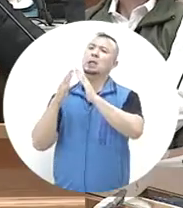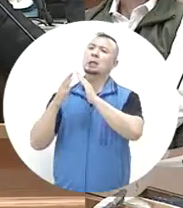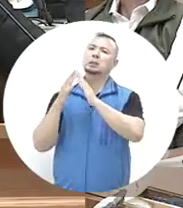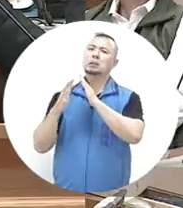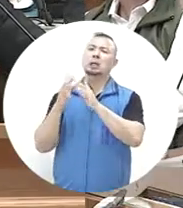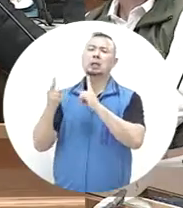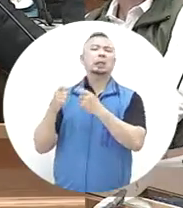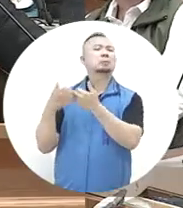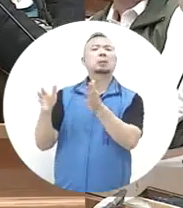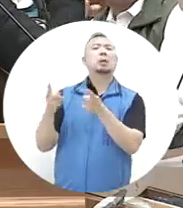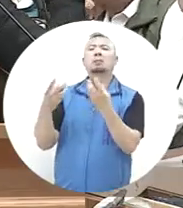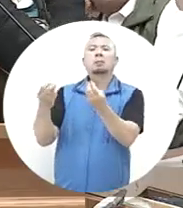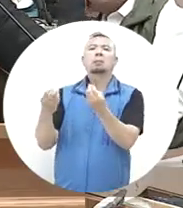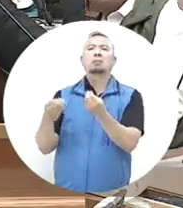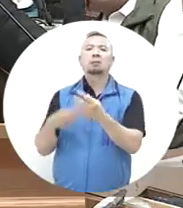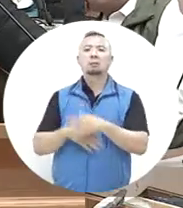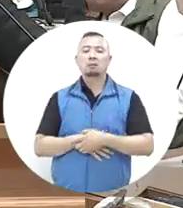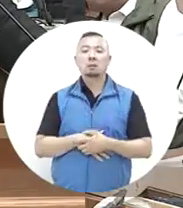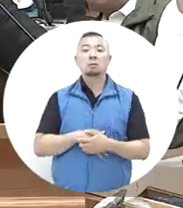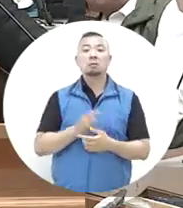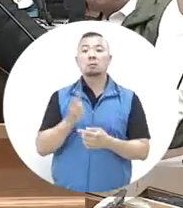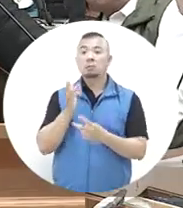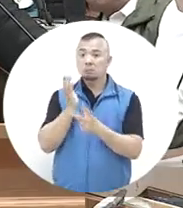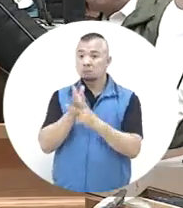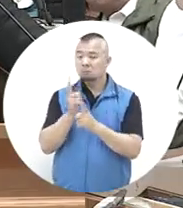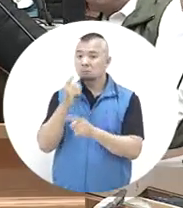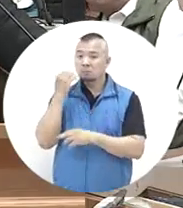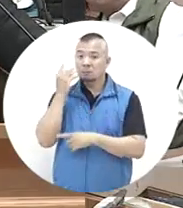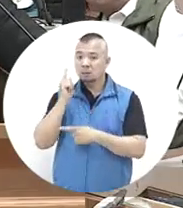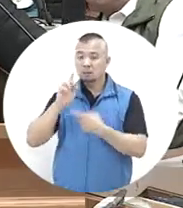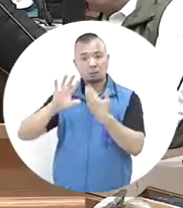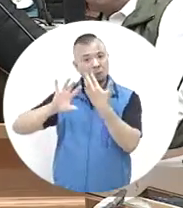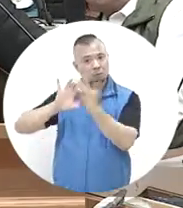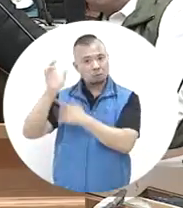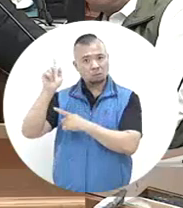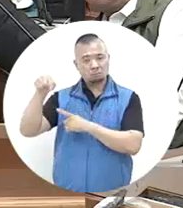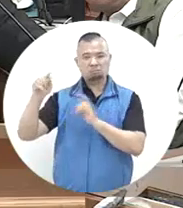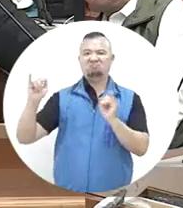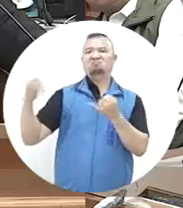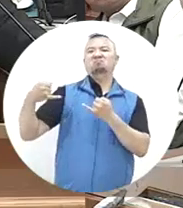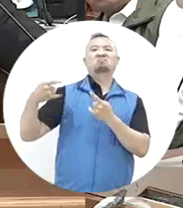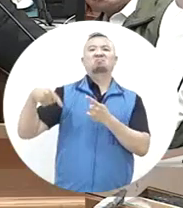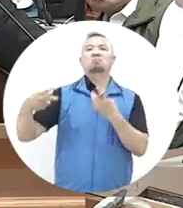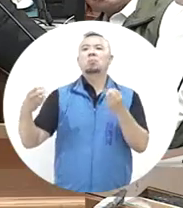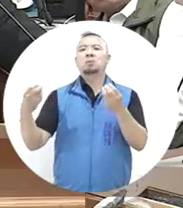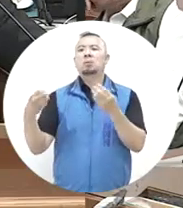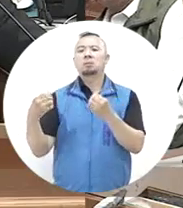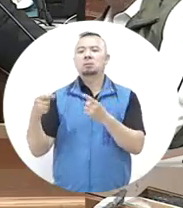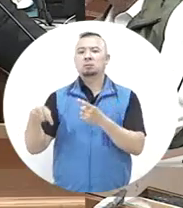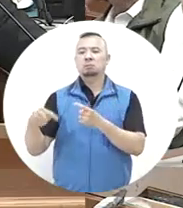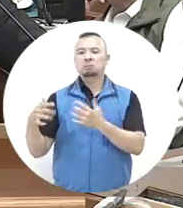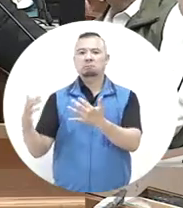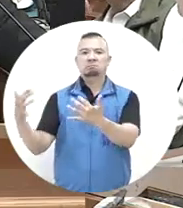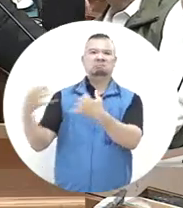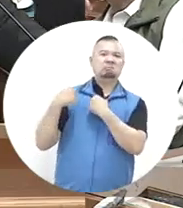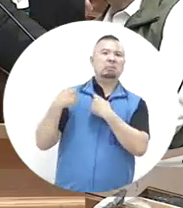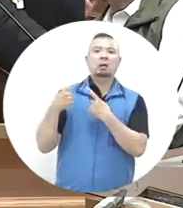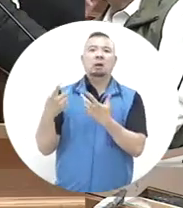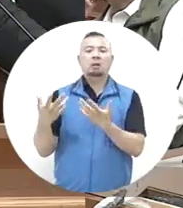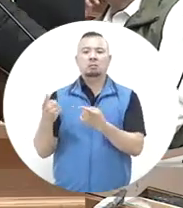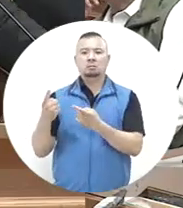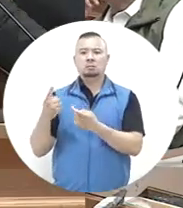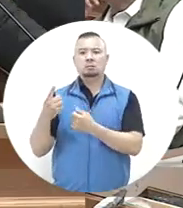如果说，或者说没有其他国家有敌对，或者。啊，或者说来欺压